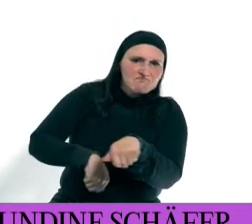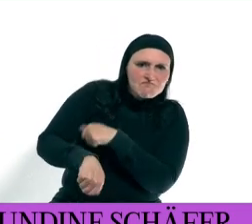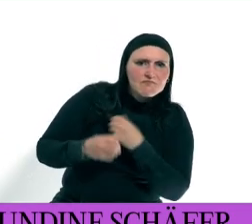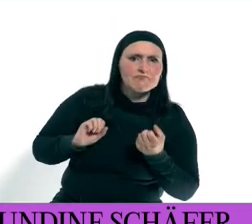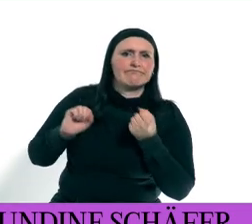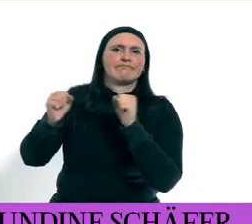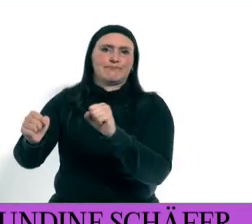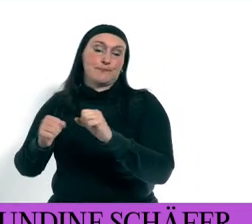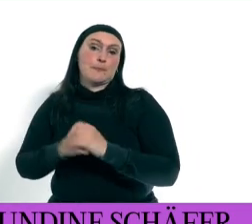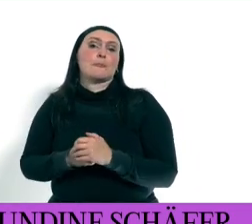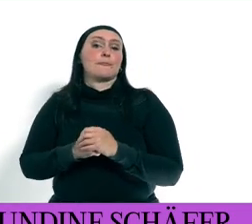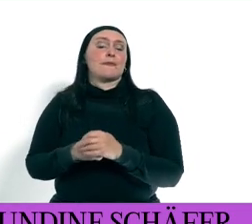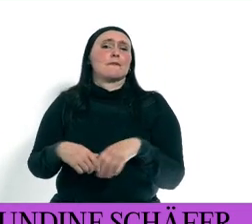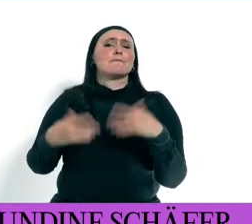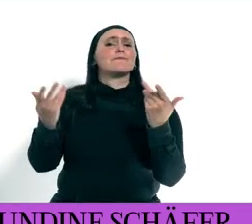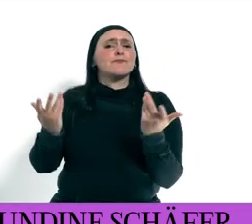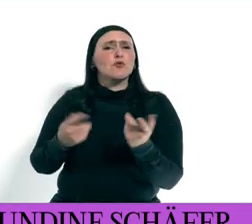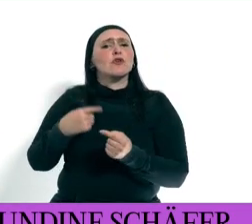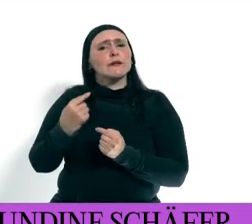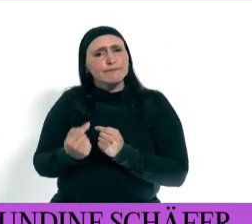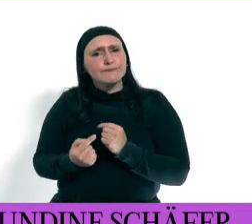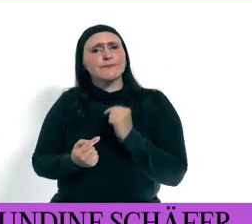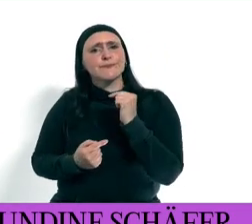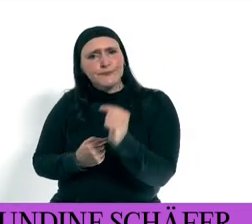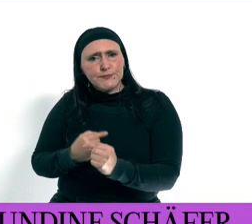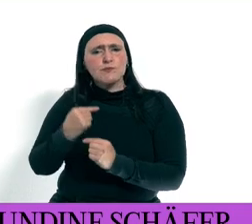Wir haben dann über 10 Jahre eine Reihe von Arbeiten